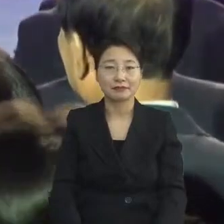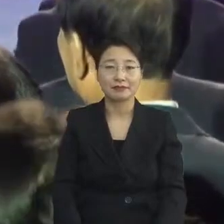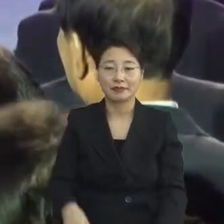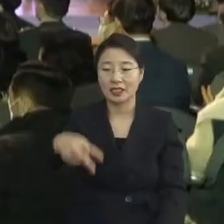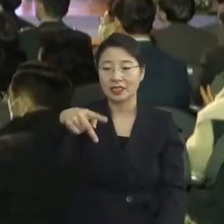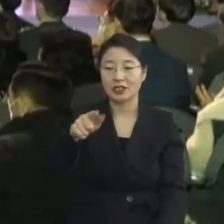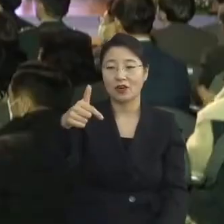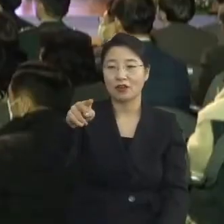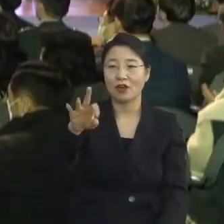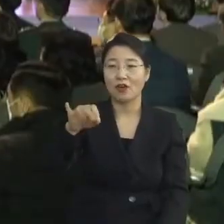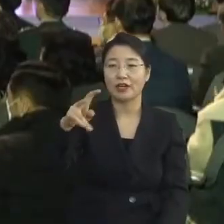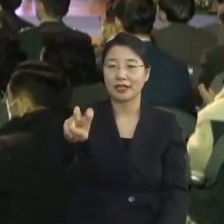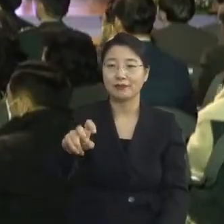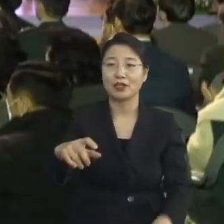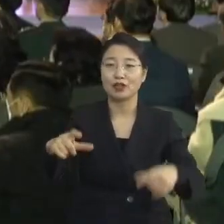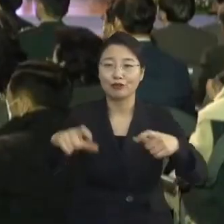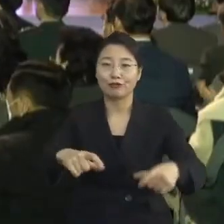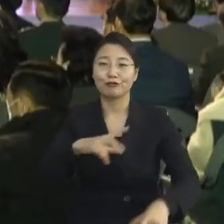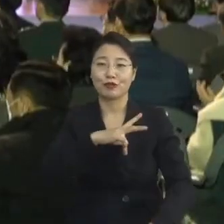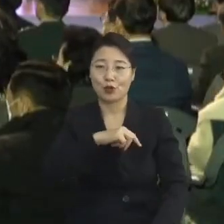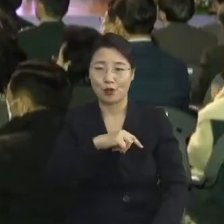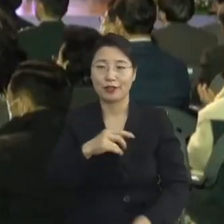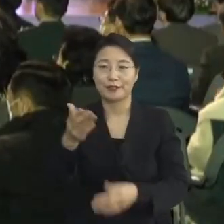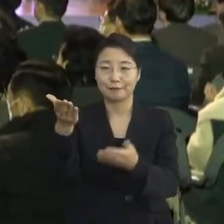서정인 구의원님 참석하셨습니다.